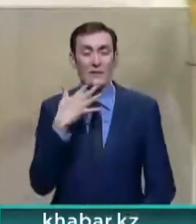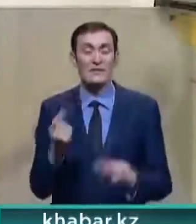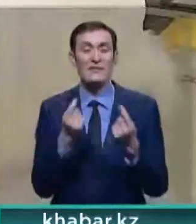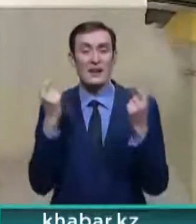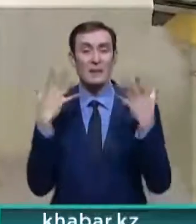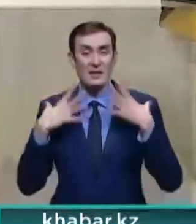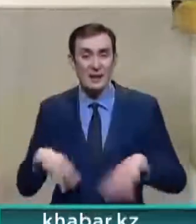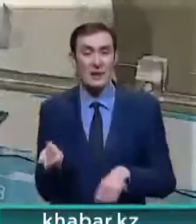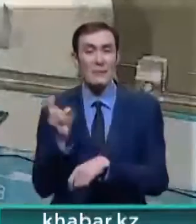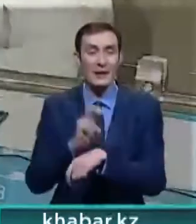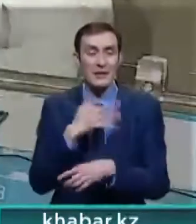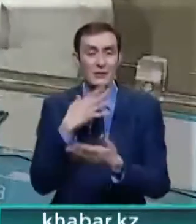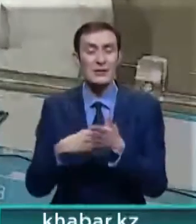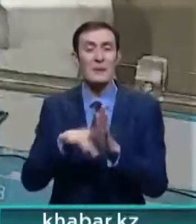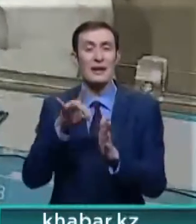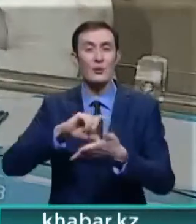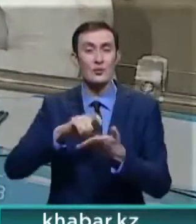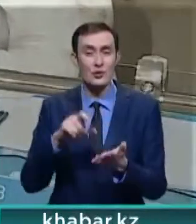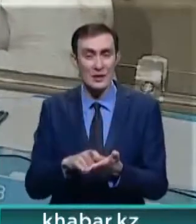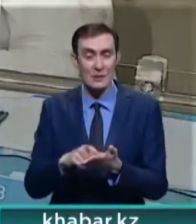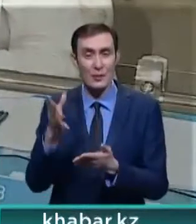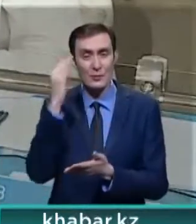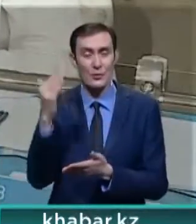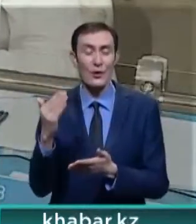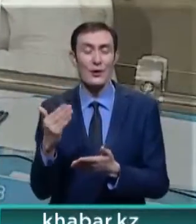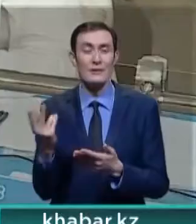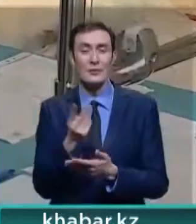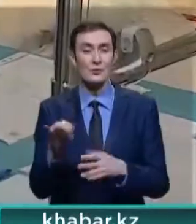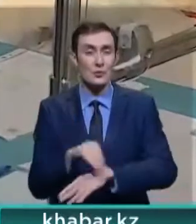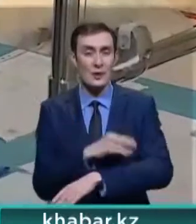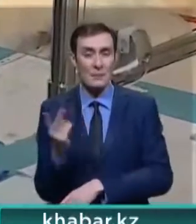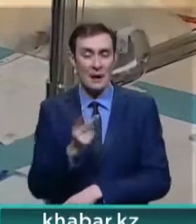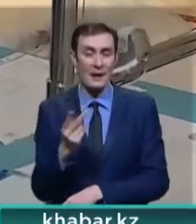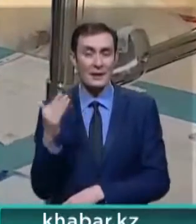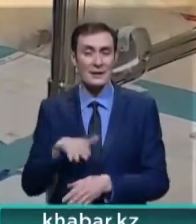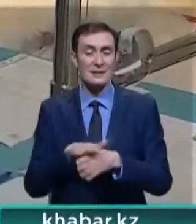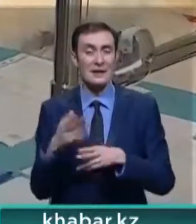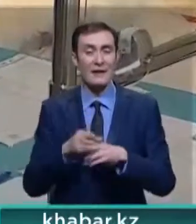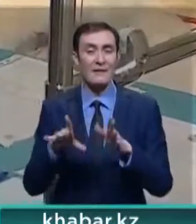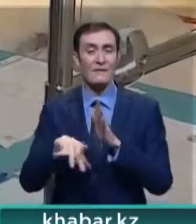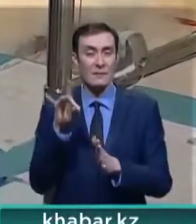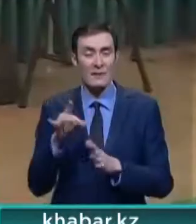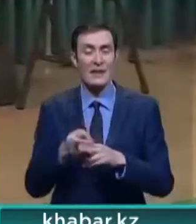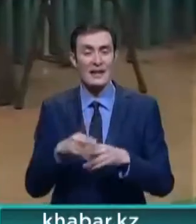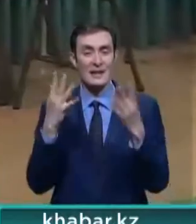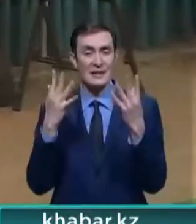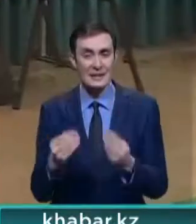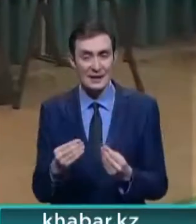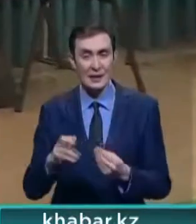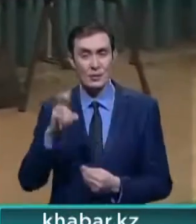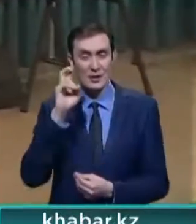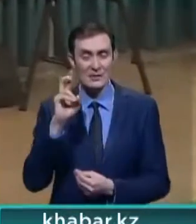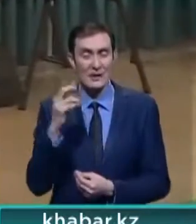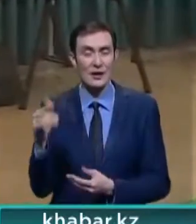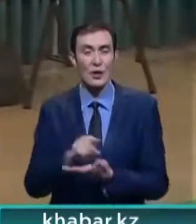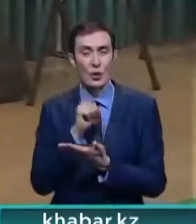свадебных нарядах приехали на свой избирательный участок. По мнению новоиспеченной супружеской пары, сделать выбор в этот важный для страны